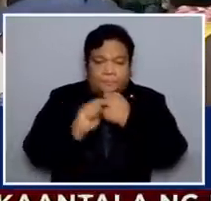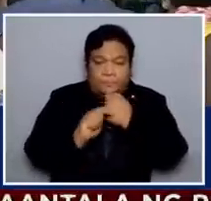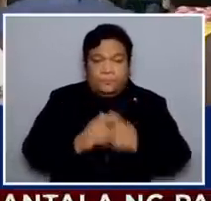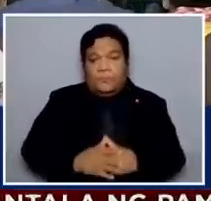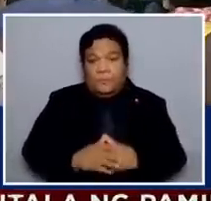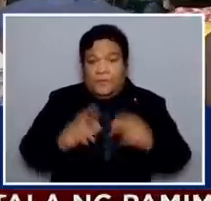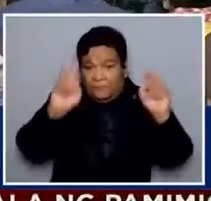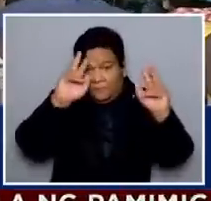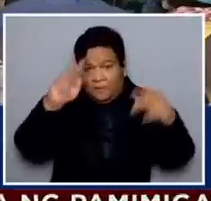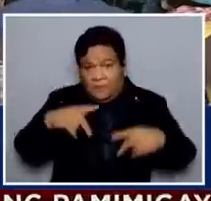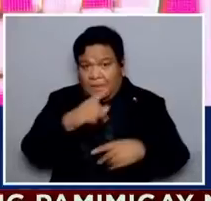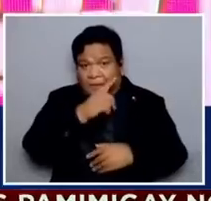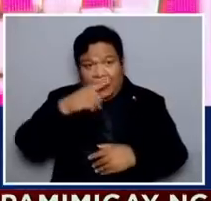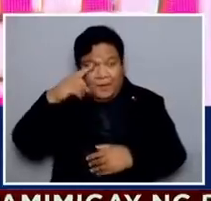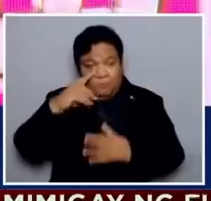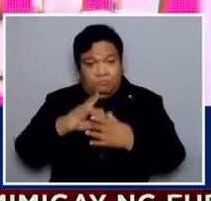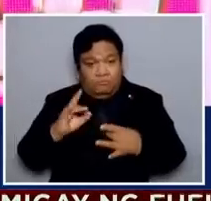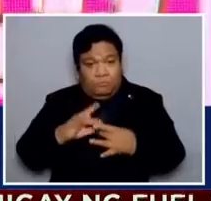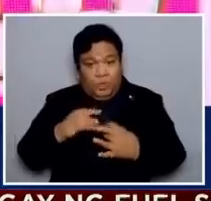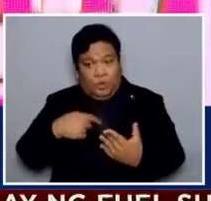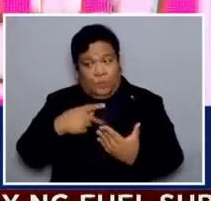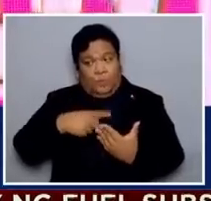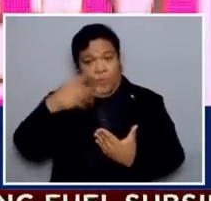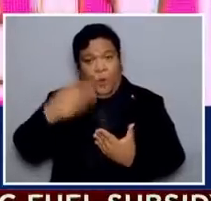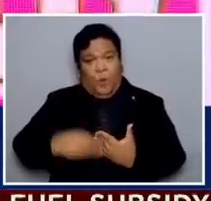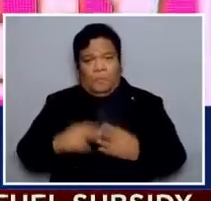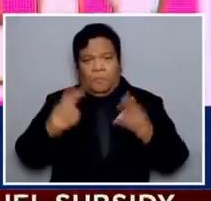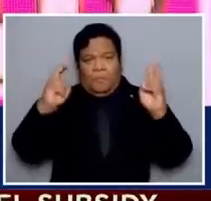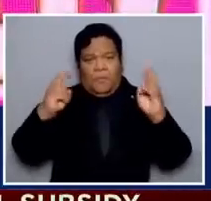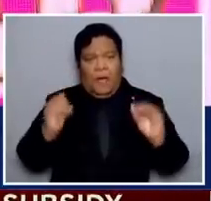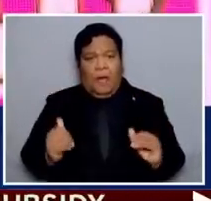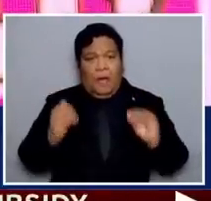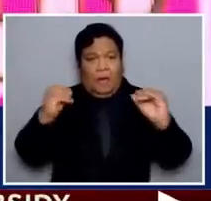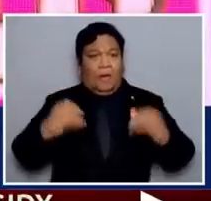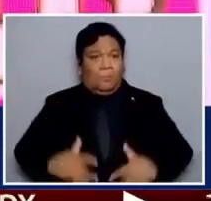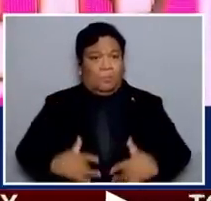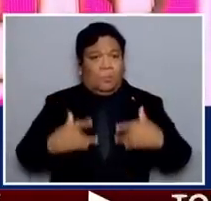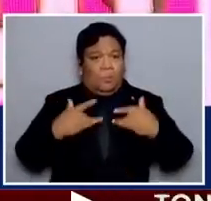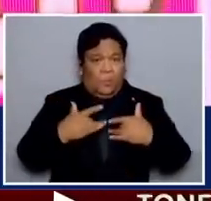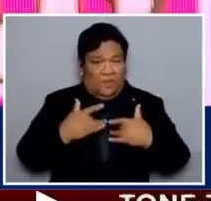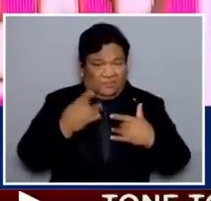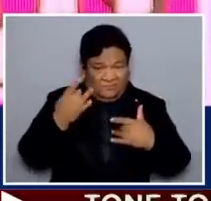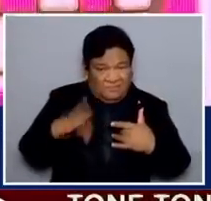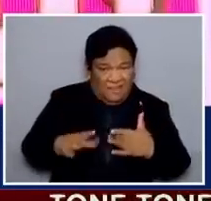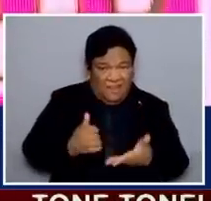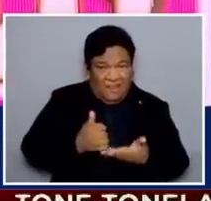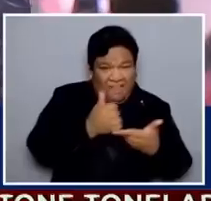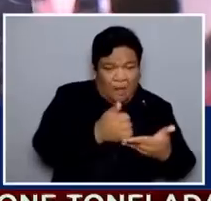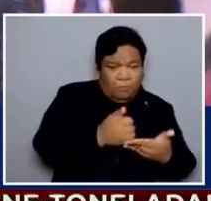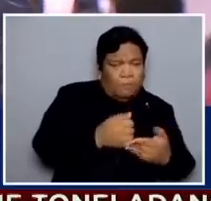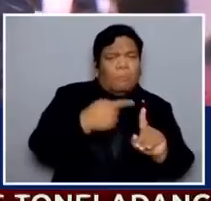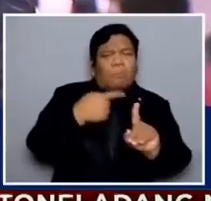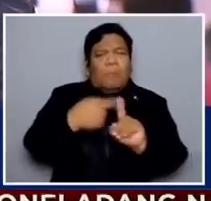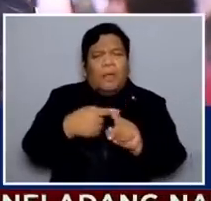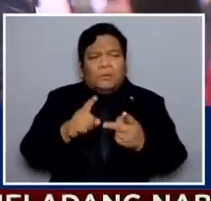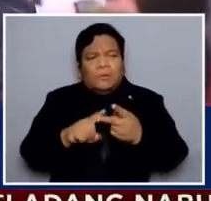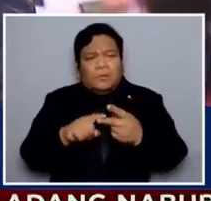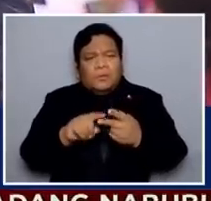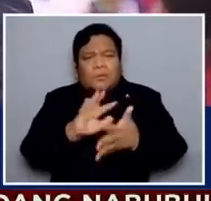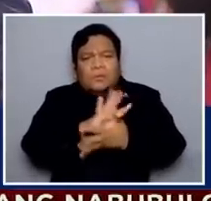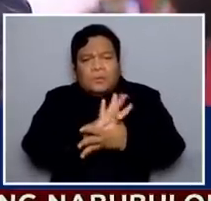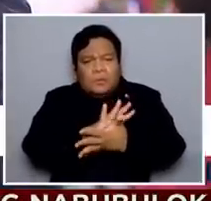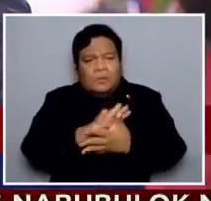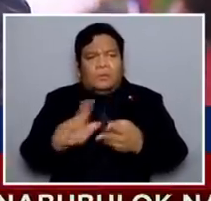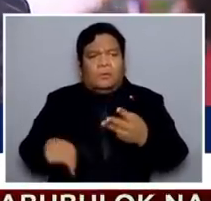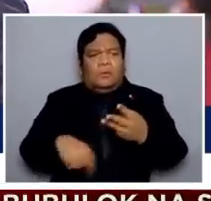buhay tumulong ang kanyang opisina, kundi sa panahon din ng mga sakuna at sa COVID-19 pandemic response. Hindi sinuwerte si